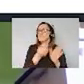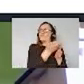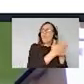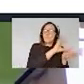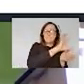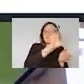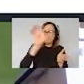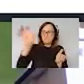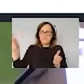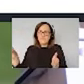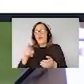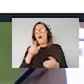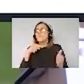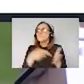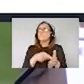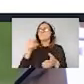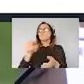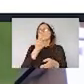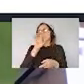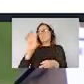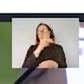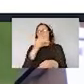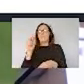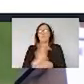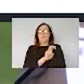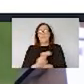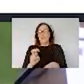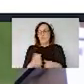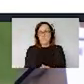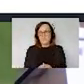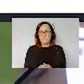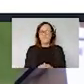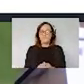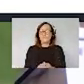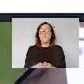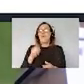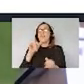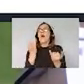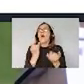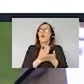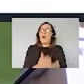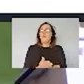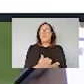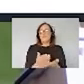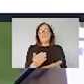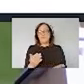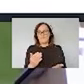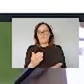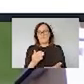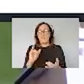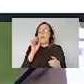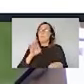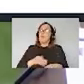to nie o mnie to spotkanie, tylko właśnie o technologiach i w zasadzie o tym, jak sobie z tym radzić i jak Państwo sobie